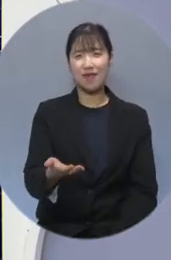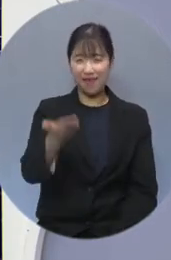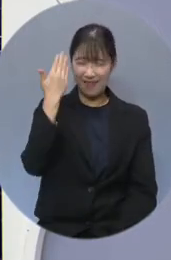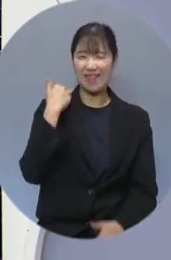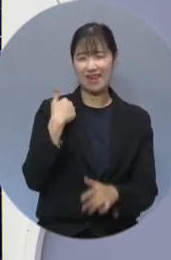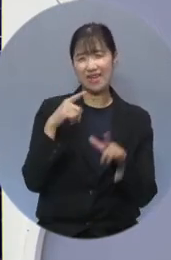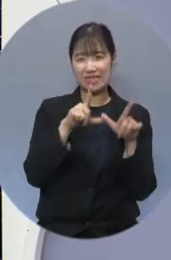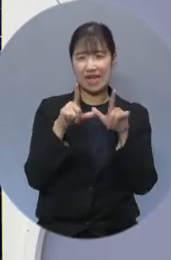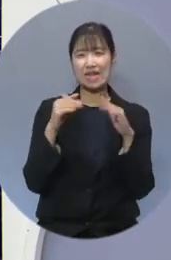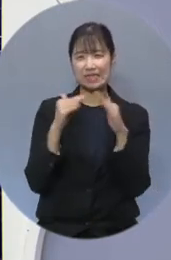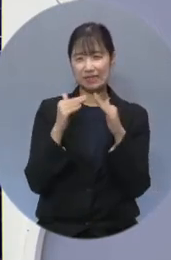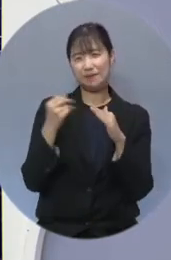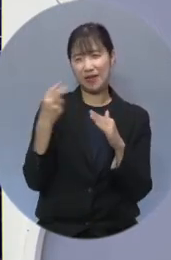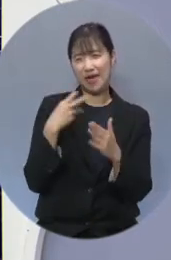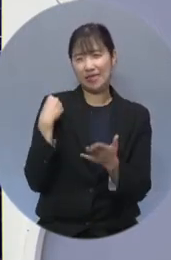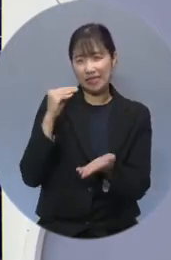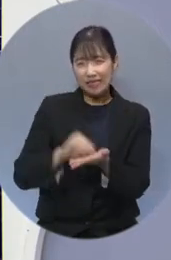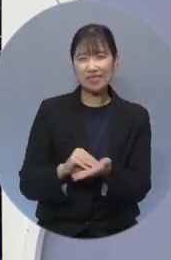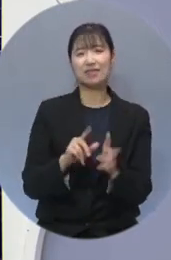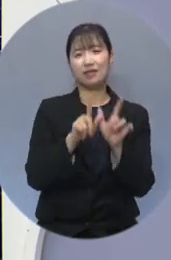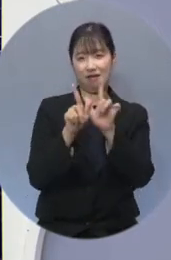옛 본가에서 다시 사니까